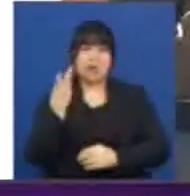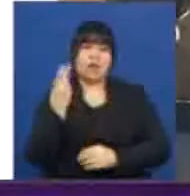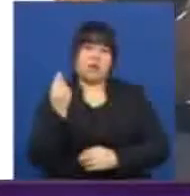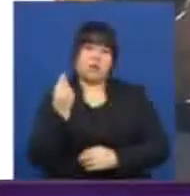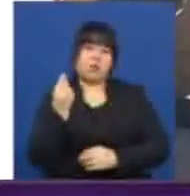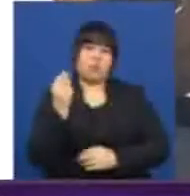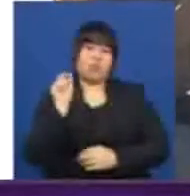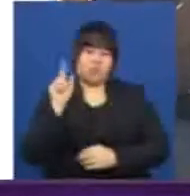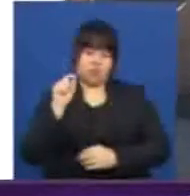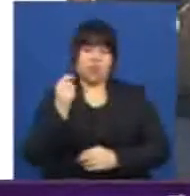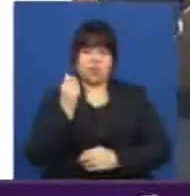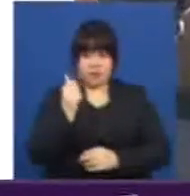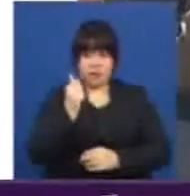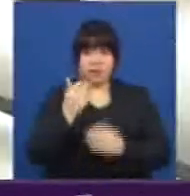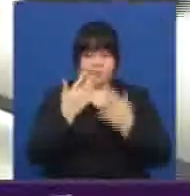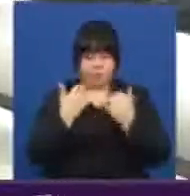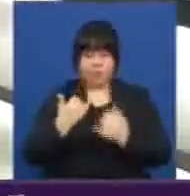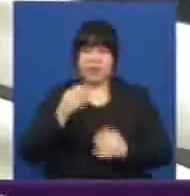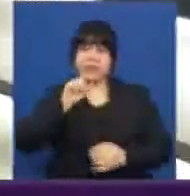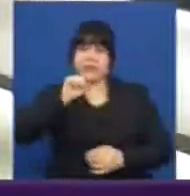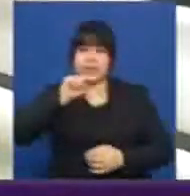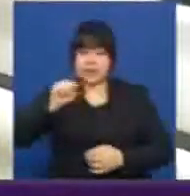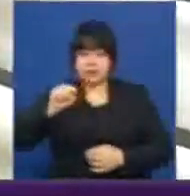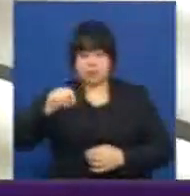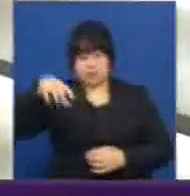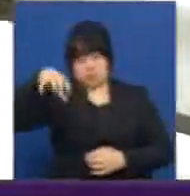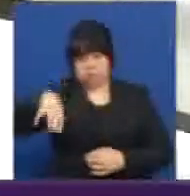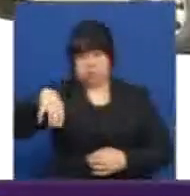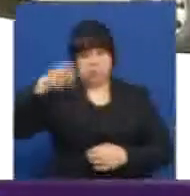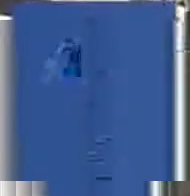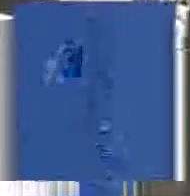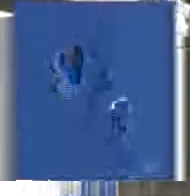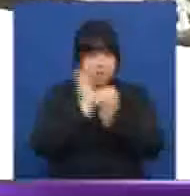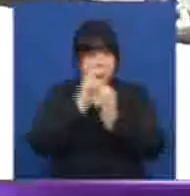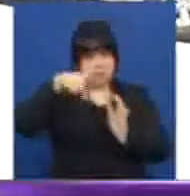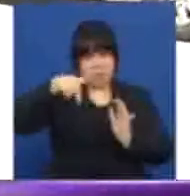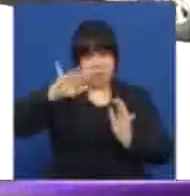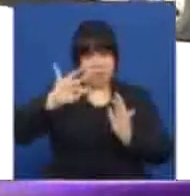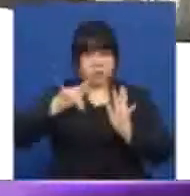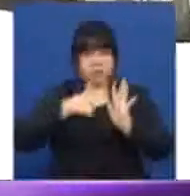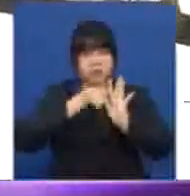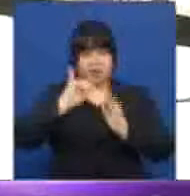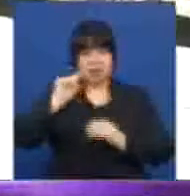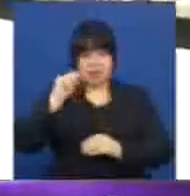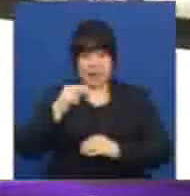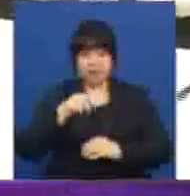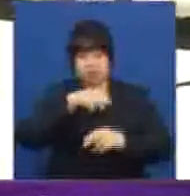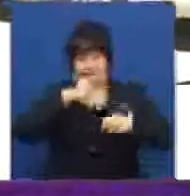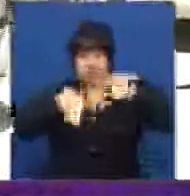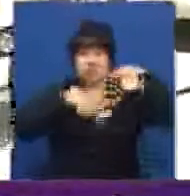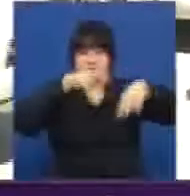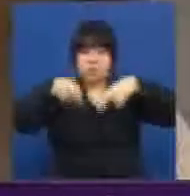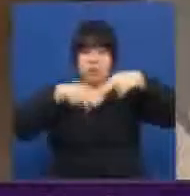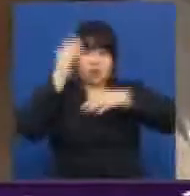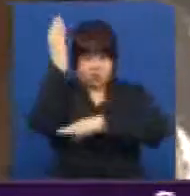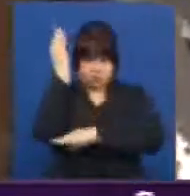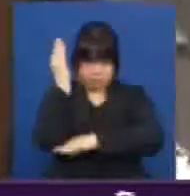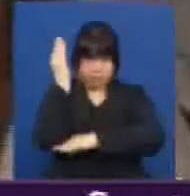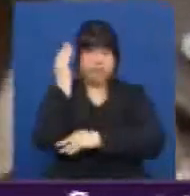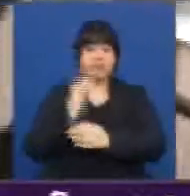จราจรซึ่งมอบหมายให้สถานีตำรวจนครบาลพญาไทรับผิดชอบบริเวณพื้นที่รอบอนุสาวรีย์ชัยสมรภูมิ